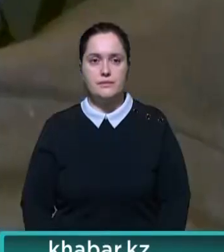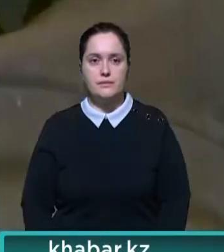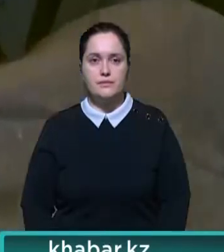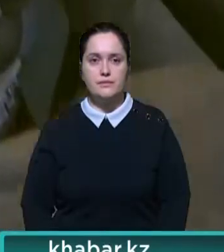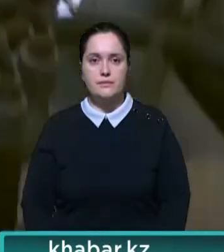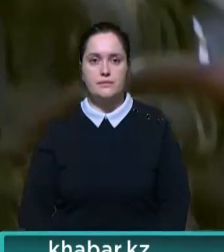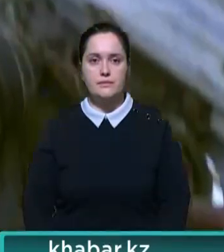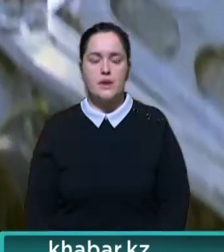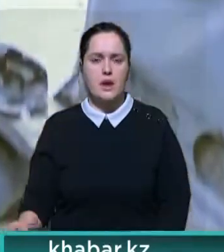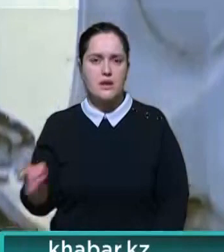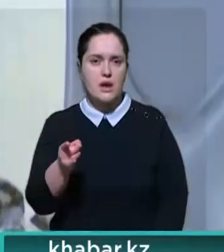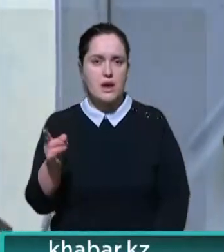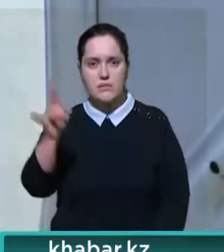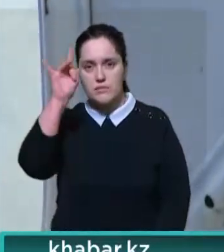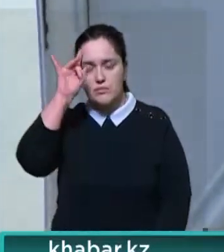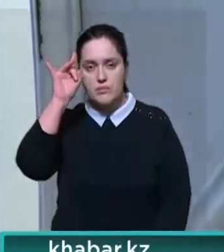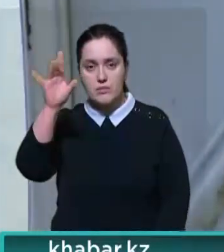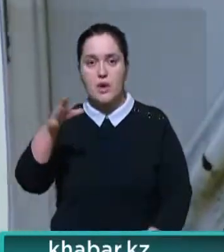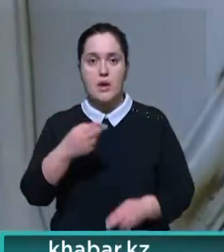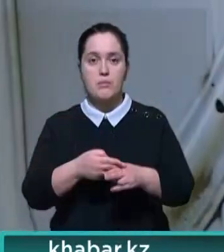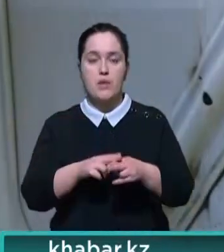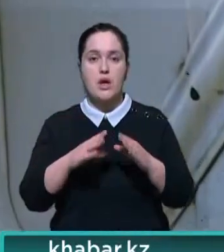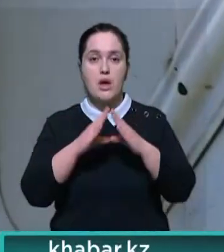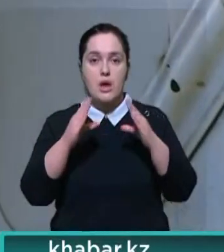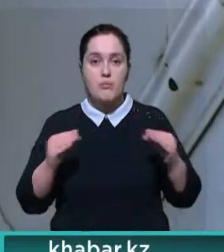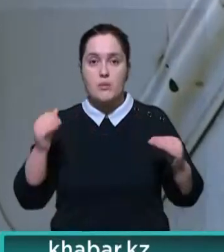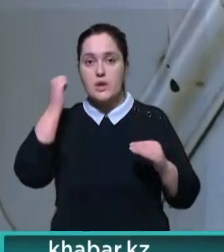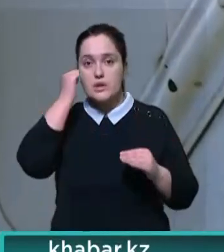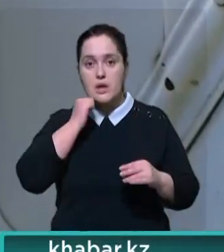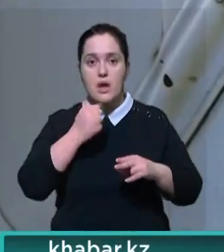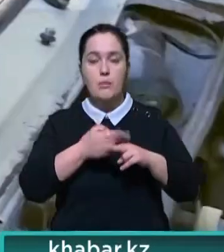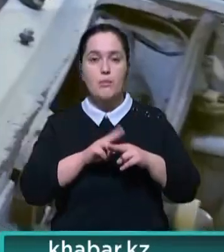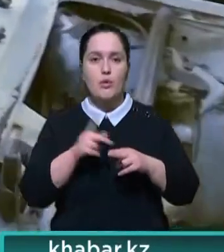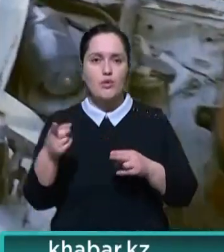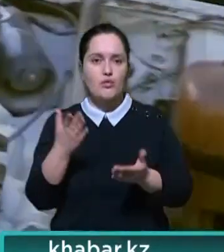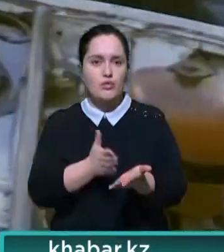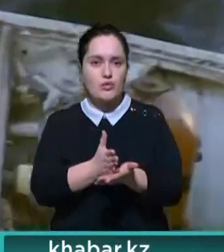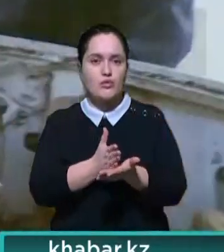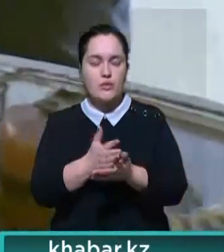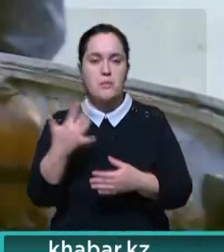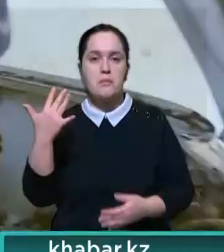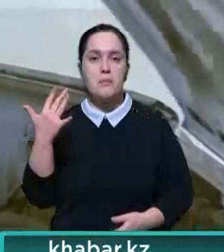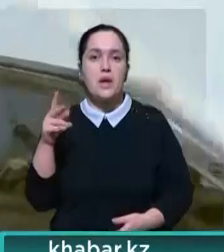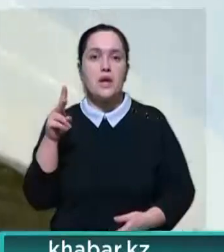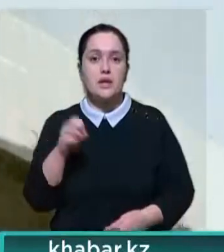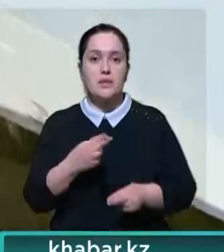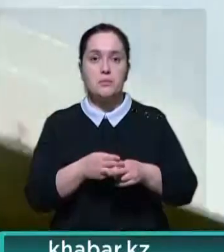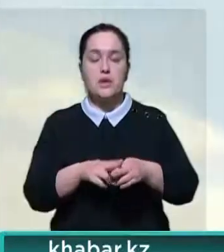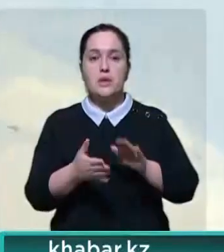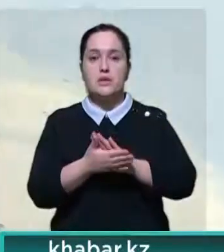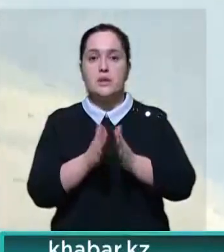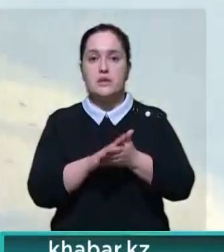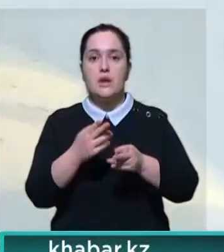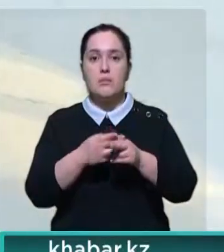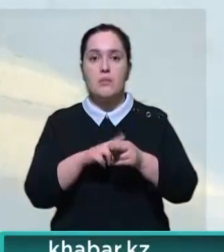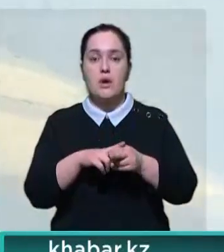Таксист – местная знаменитость, как и его антикварный автомобиль. Старенький «Жигули» служит Астаби Булканову уже больше 50 лет. Состояние двигателя